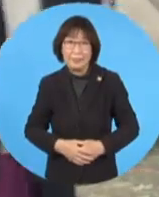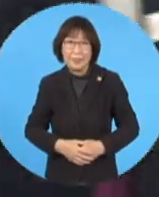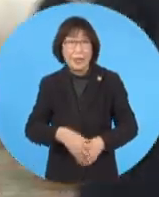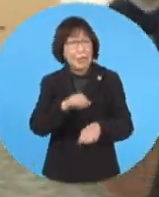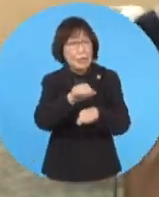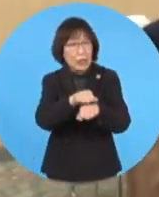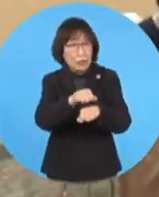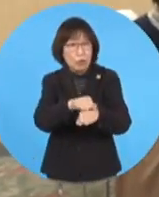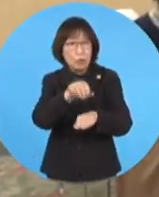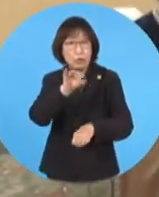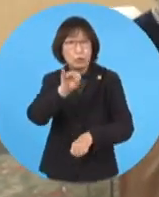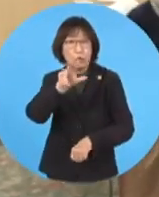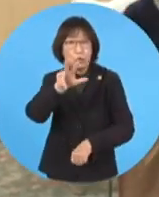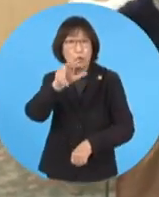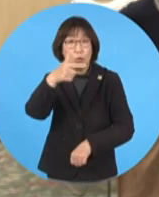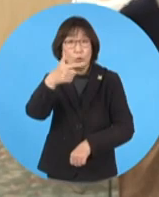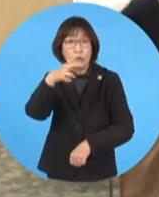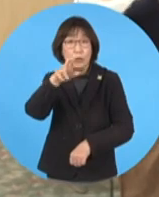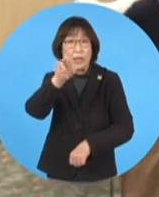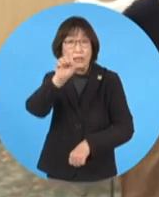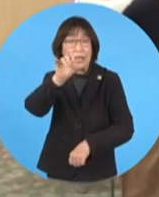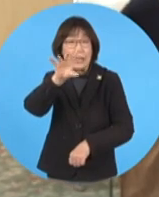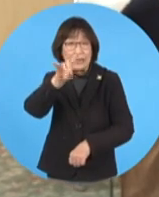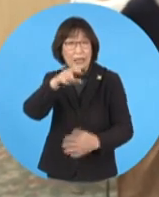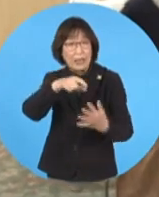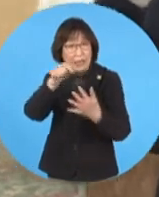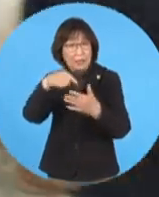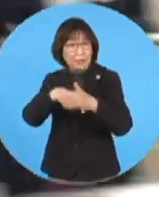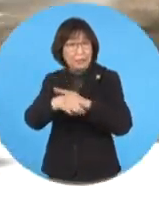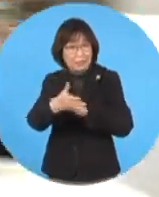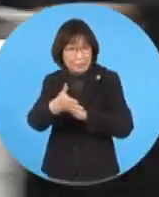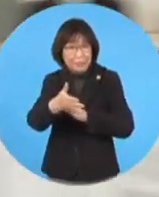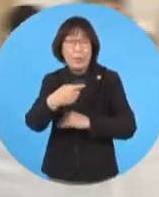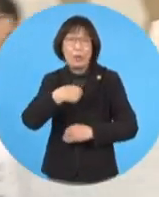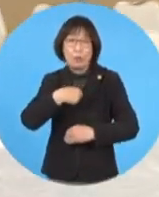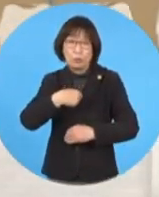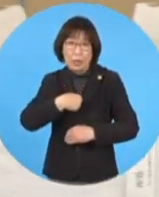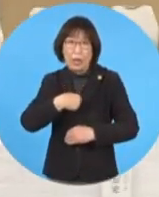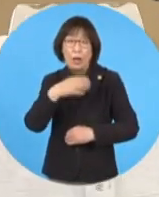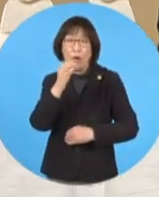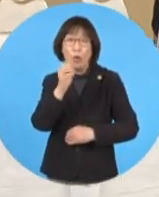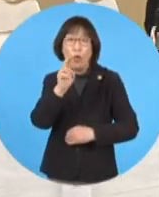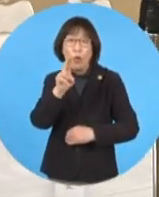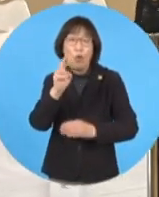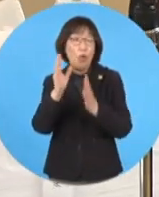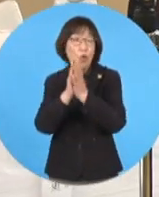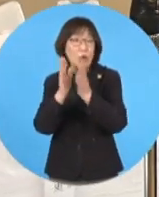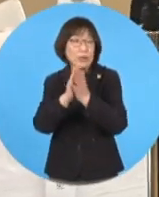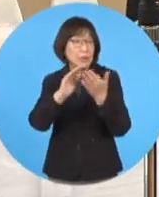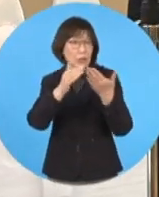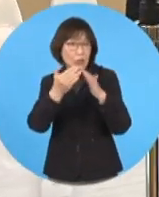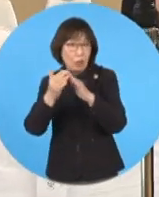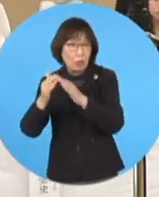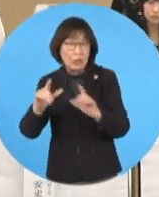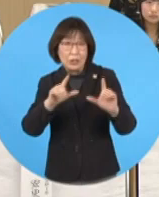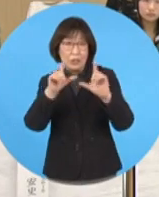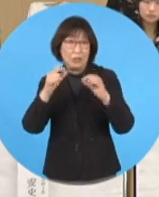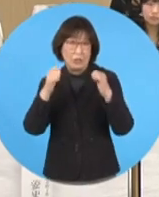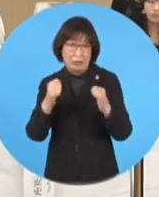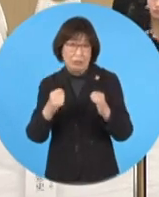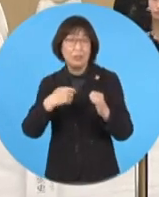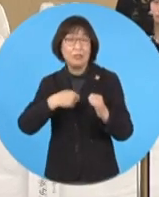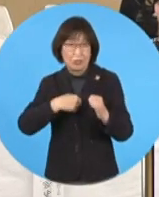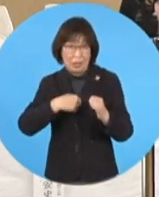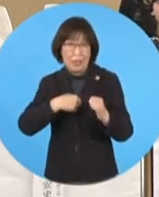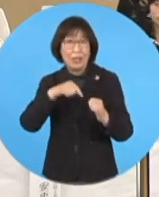鶴村先を選ばれたのはなぜですか？ 僕が大仁町に住んでいるので、それで僕大仁町に住んでい